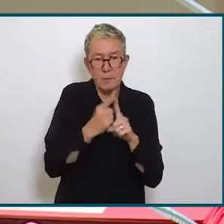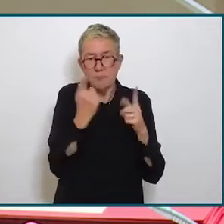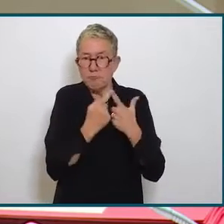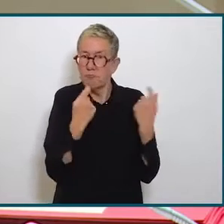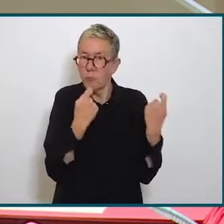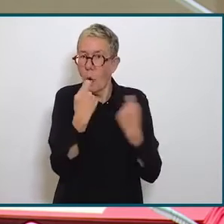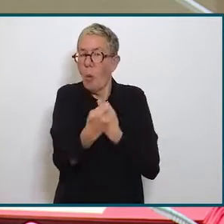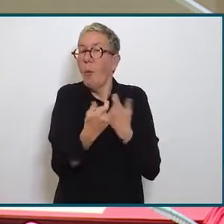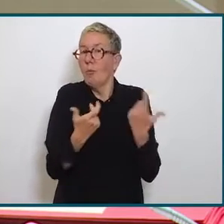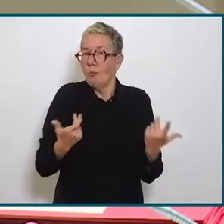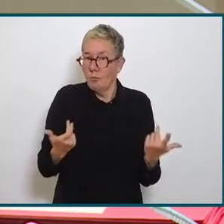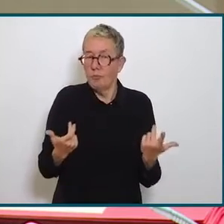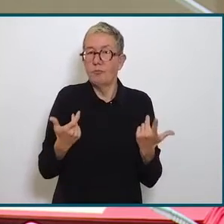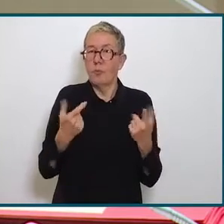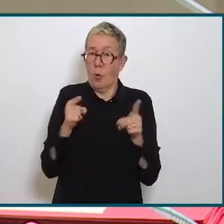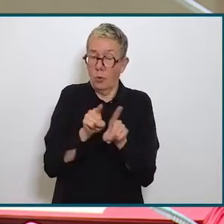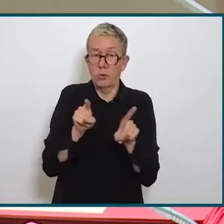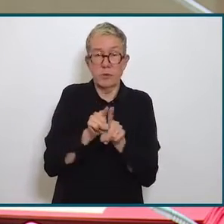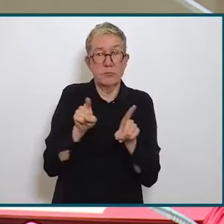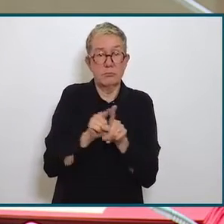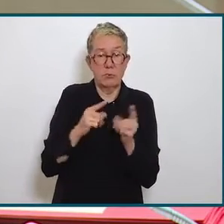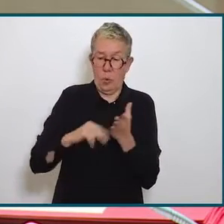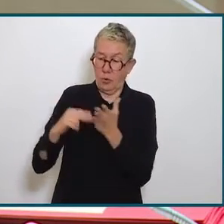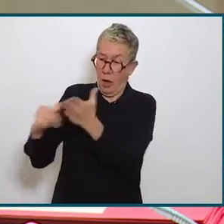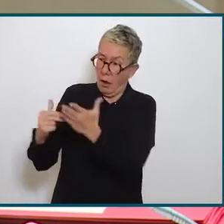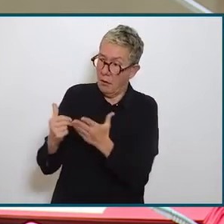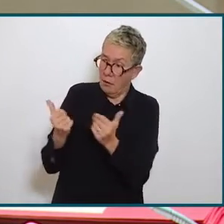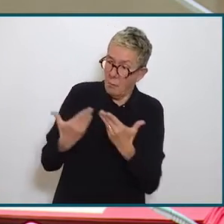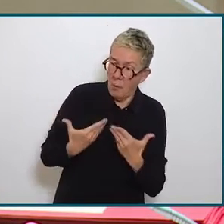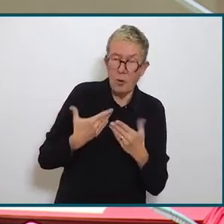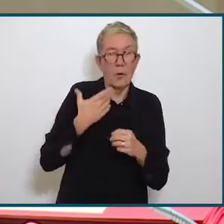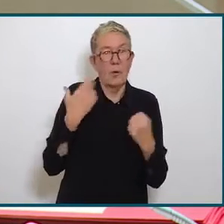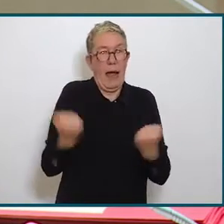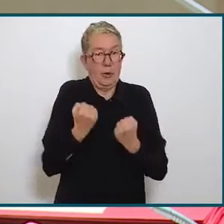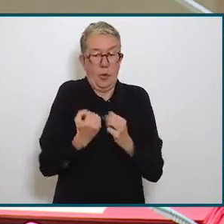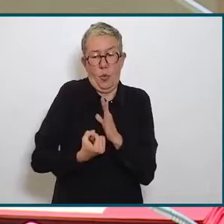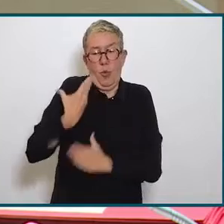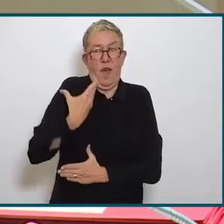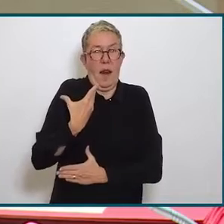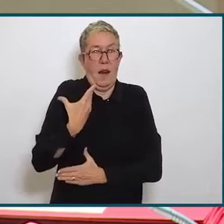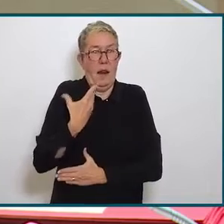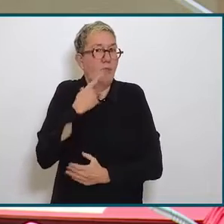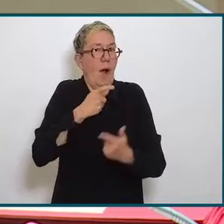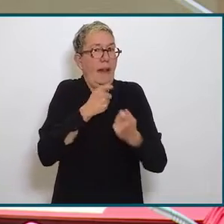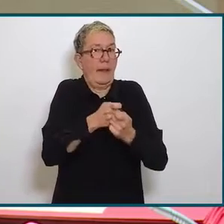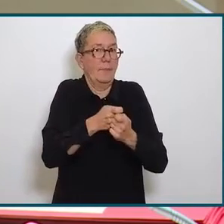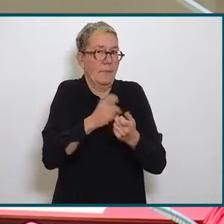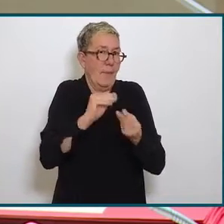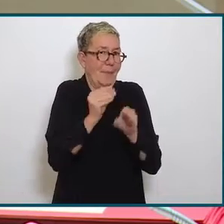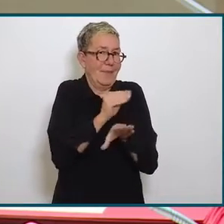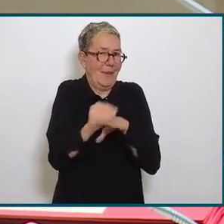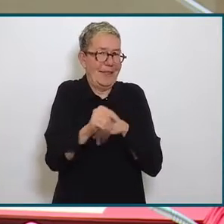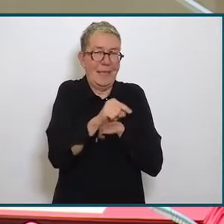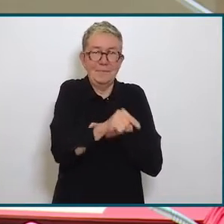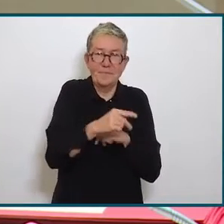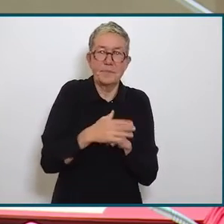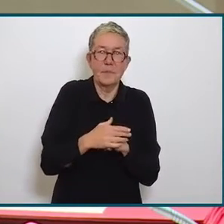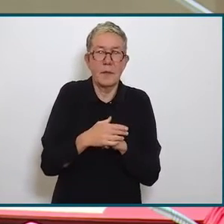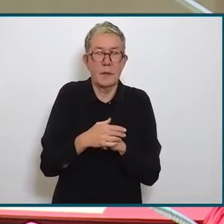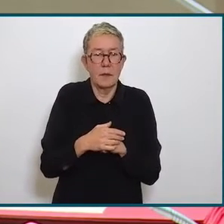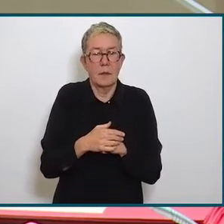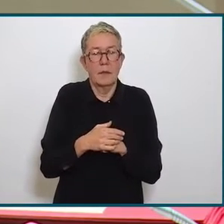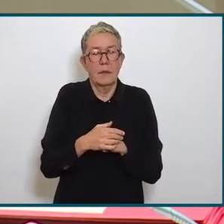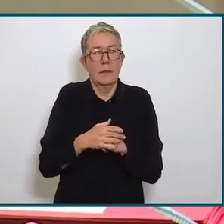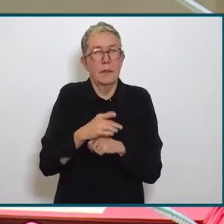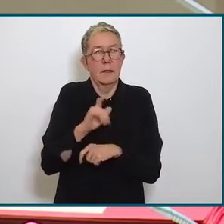contractuel. Et elle énonce également les actions nouvelles pour aller toujours plus loin sur le sujet. Et elle le fait dans le respect des prérogatives